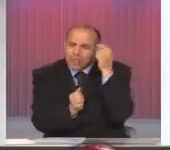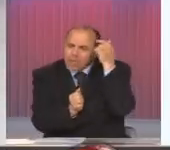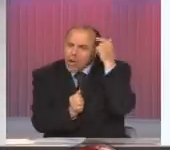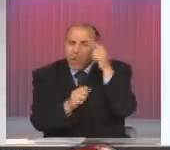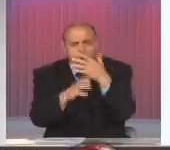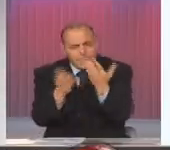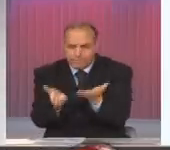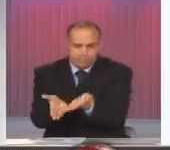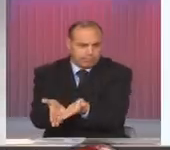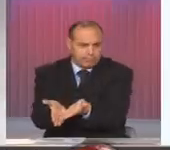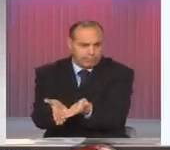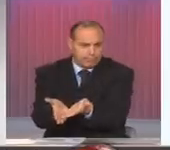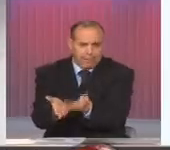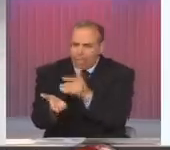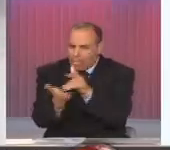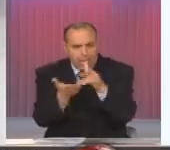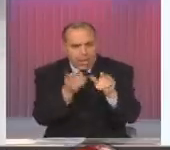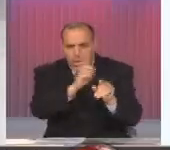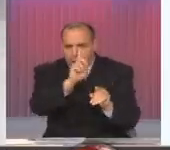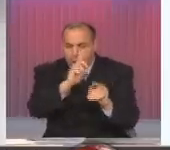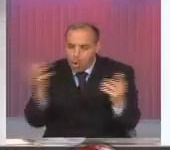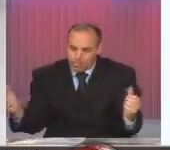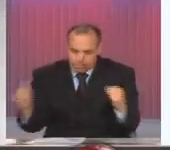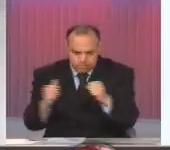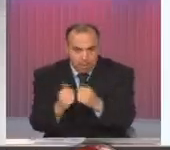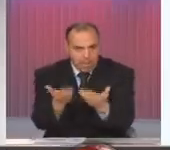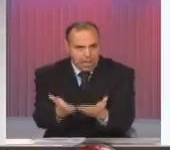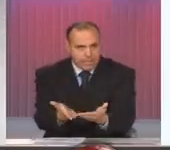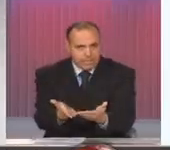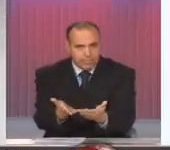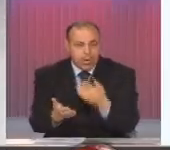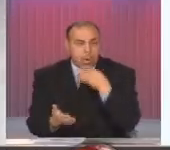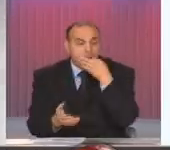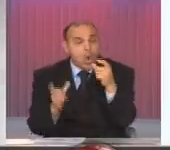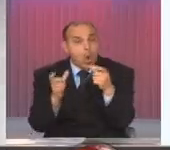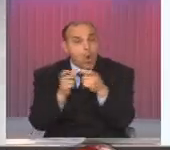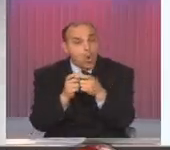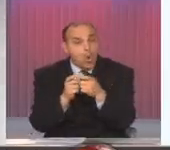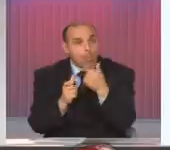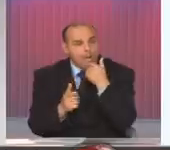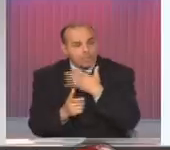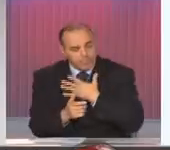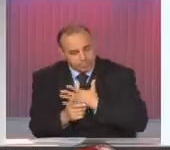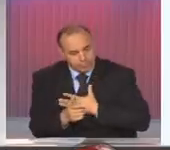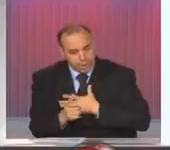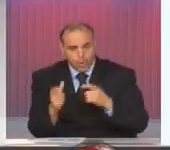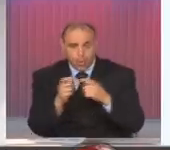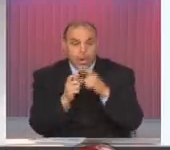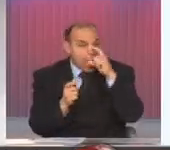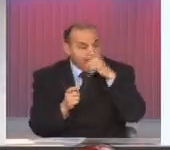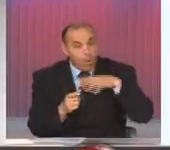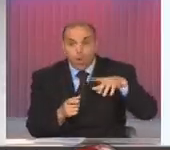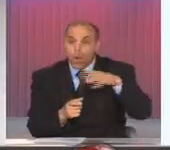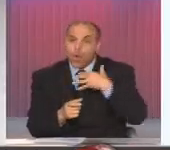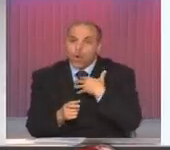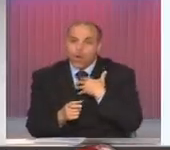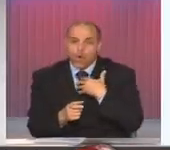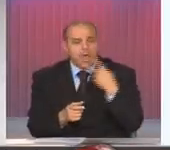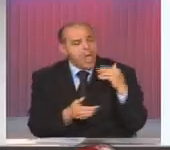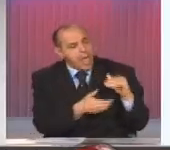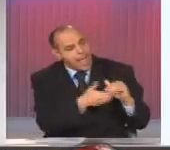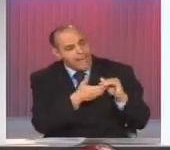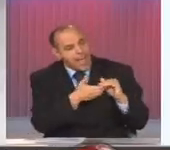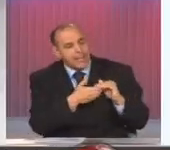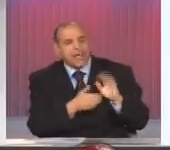وأفكارهم السياسية دون إقصاء أو تهميش لأي طرف. وعبرت الحكومة عن امتنانها للدول العربية على مواقفها